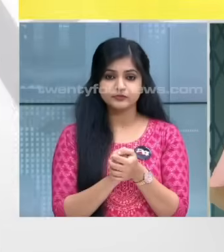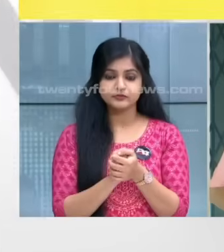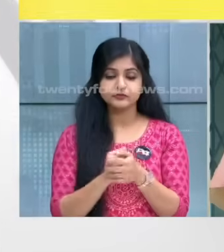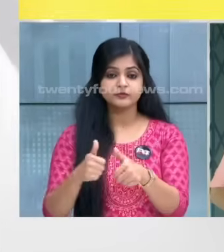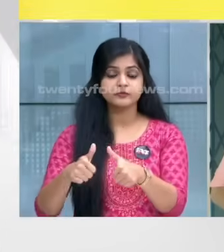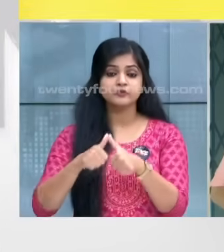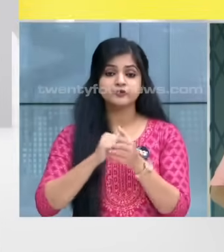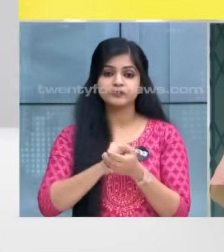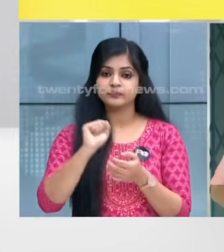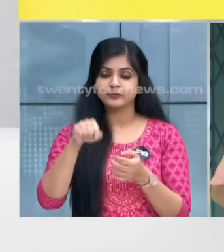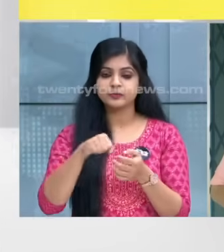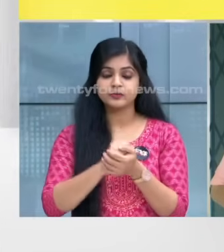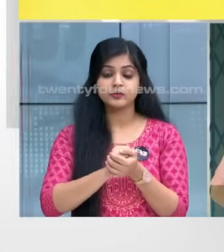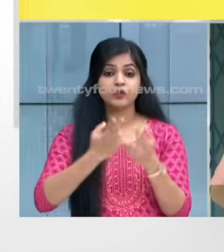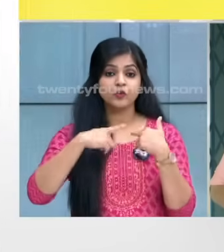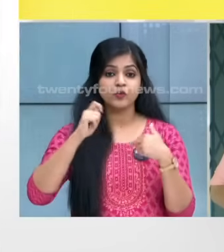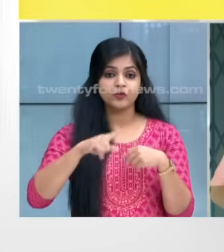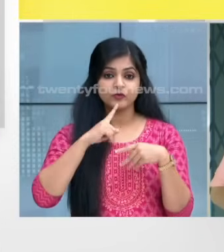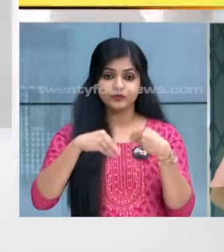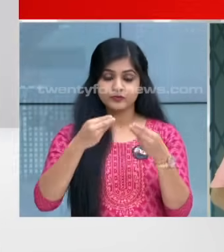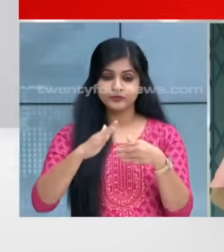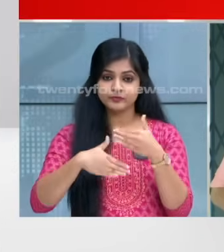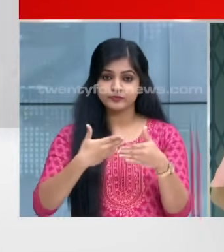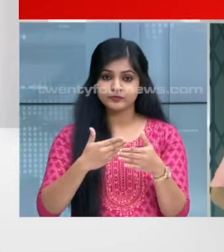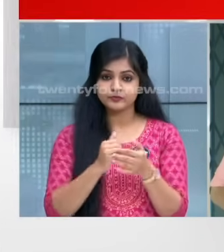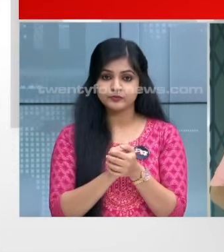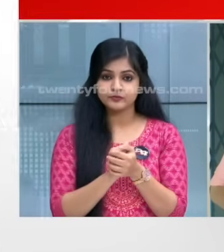തീർച്ചയായും അനുജ, കോടതി ഉത്തരവിന്